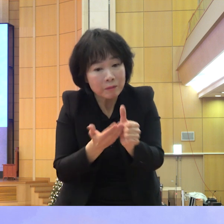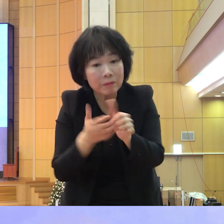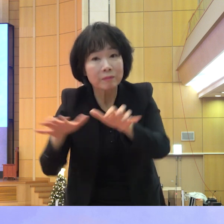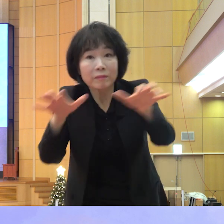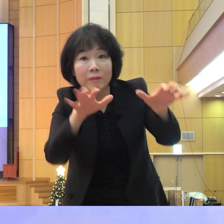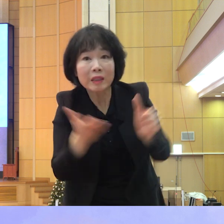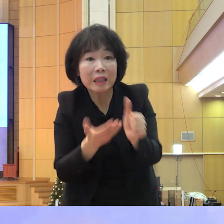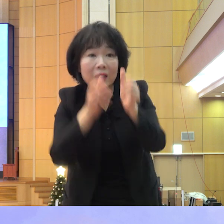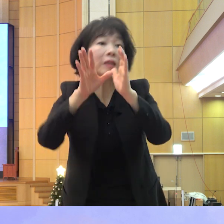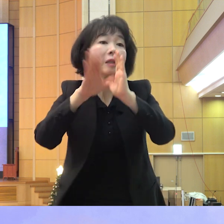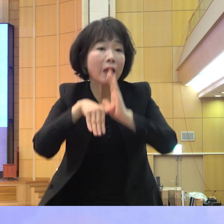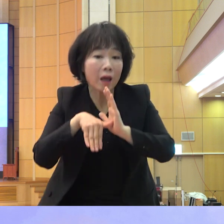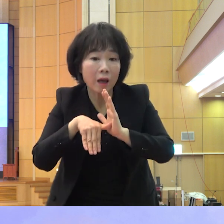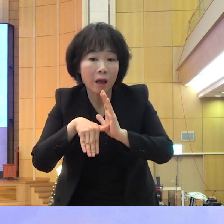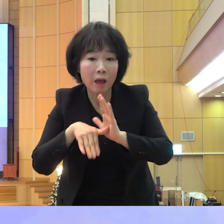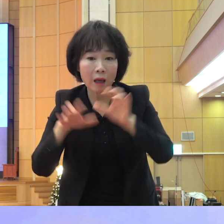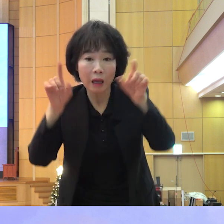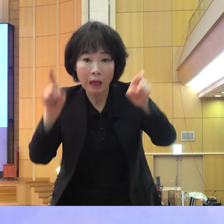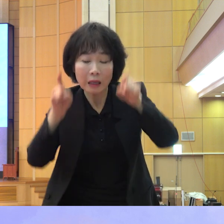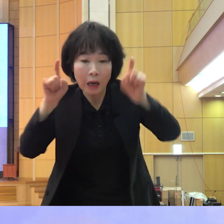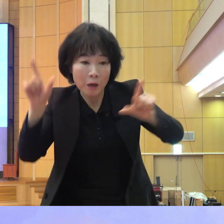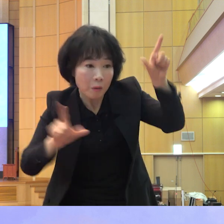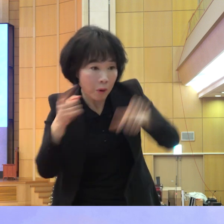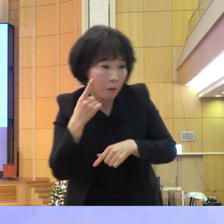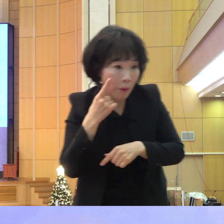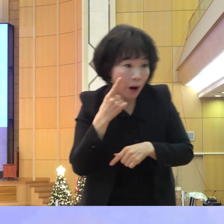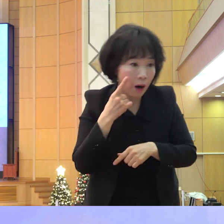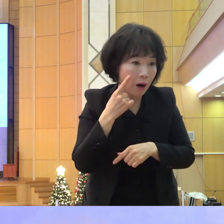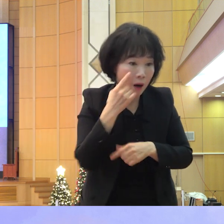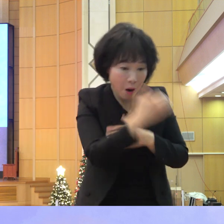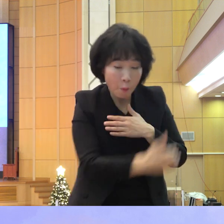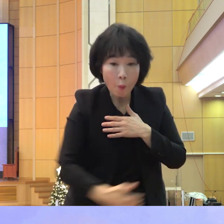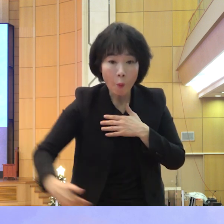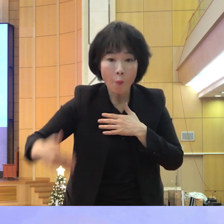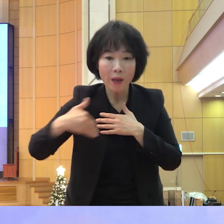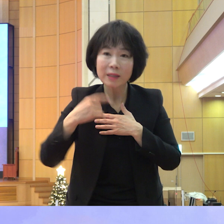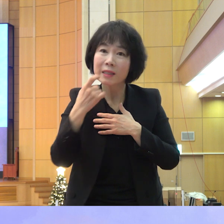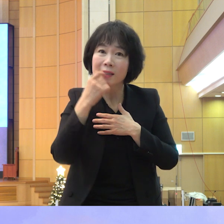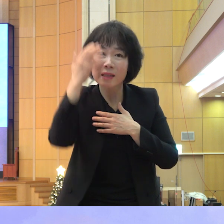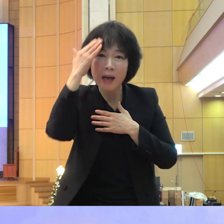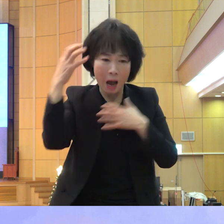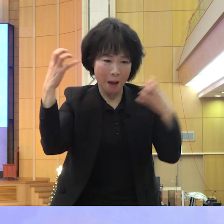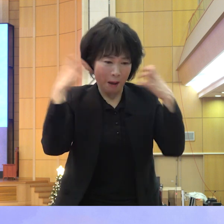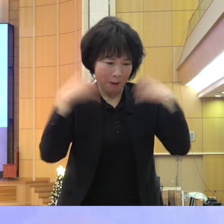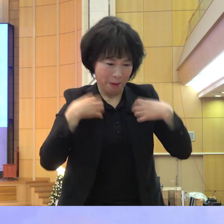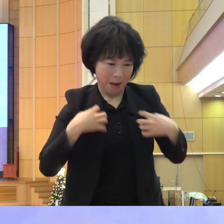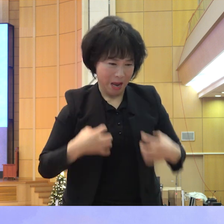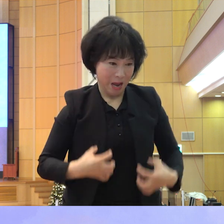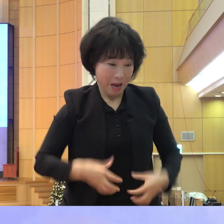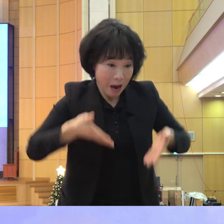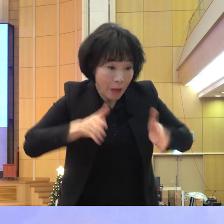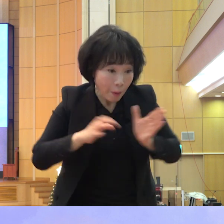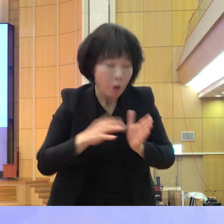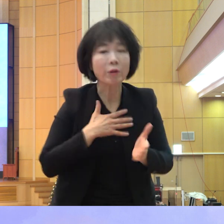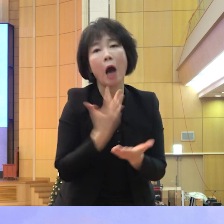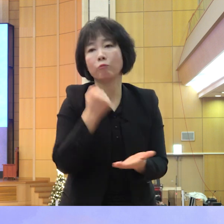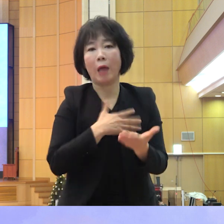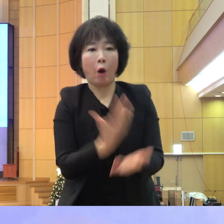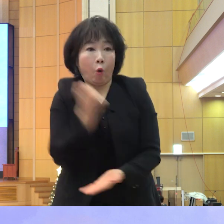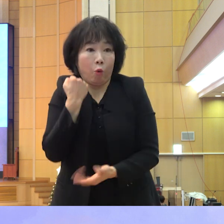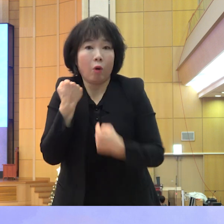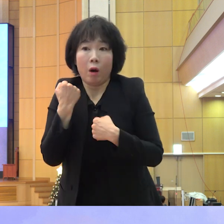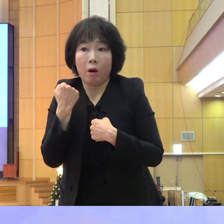때 양들이 얼룩덜룩한 그리고 점박이 양 새끼를 나오면 그걸